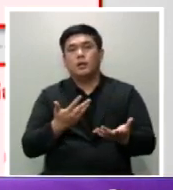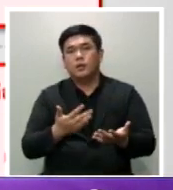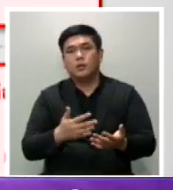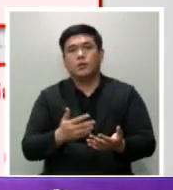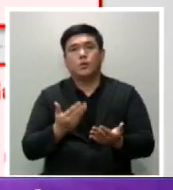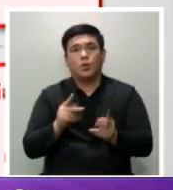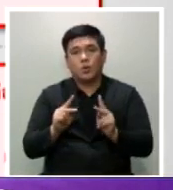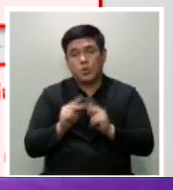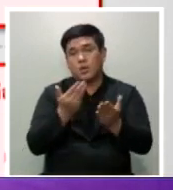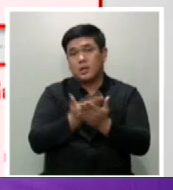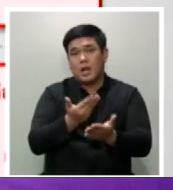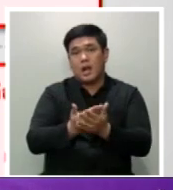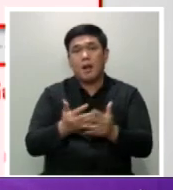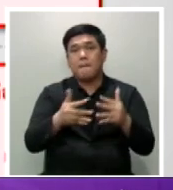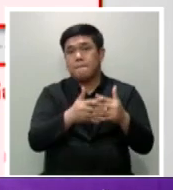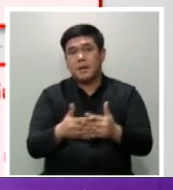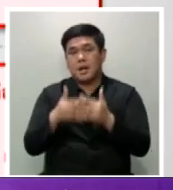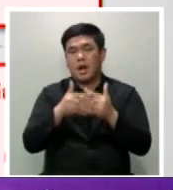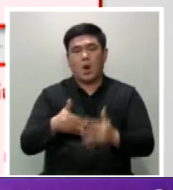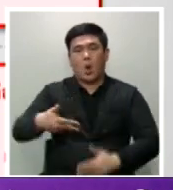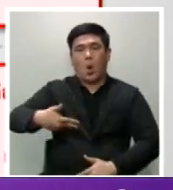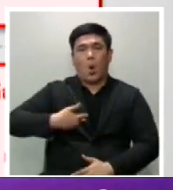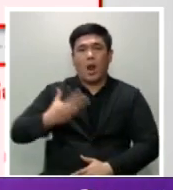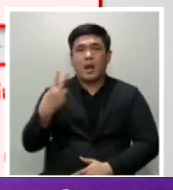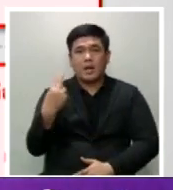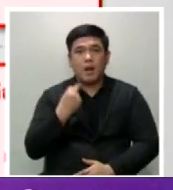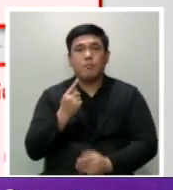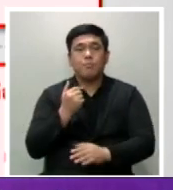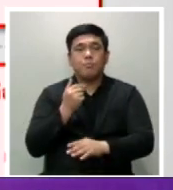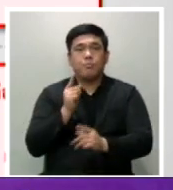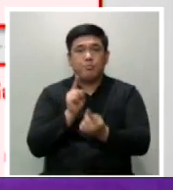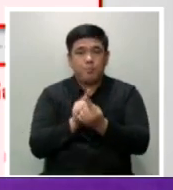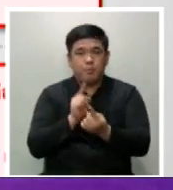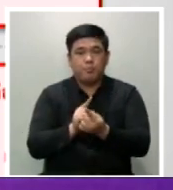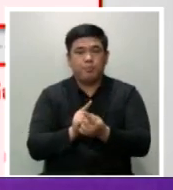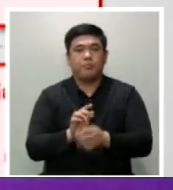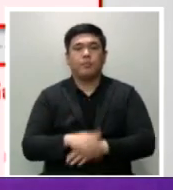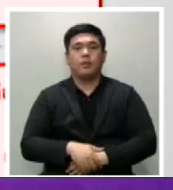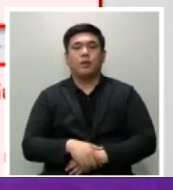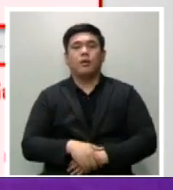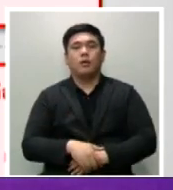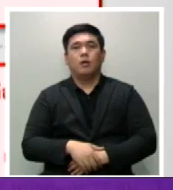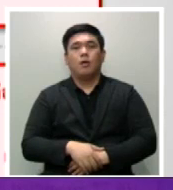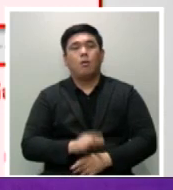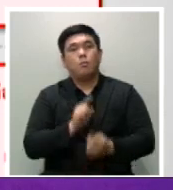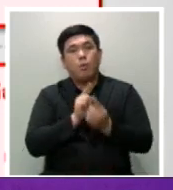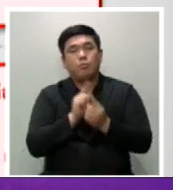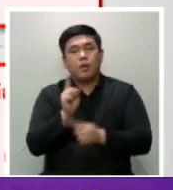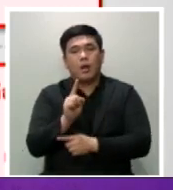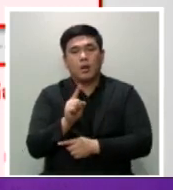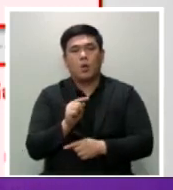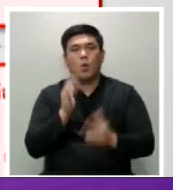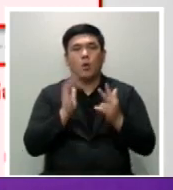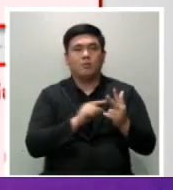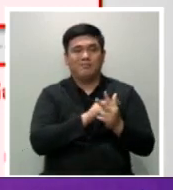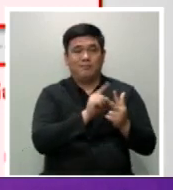ขอพบและเป็นไปได้ที่จะพบกับประธานใหญ่ฟิลิปมอริสอเมริกาเป็นไปได้ว่าคน3